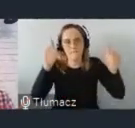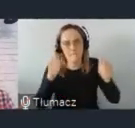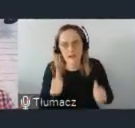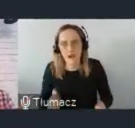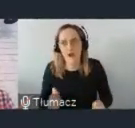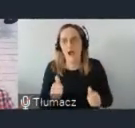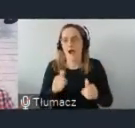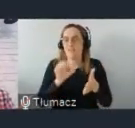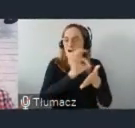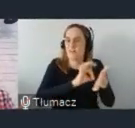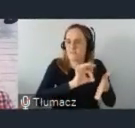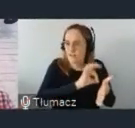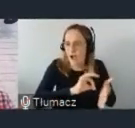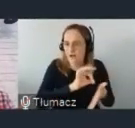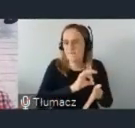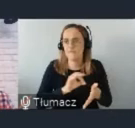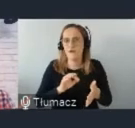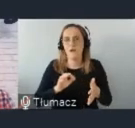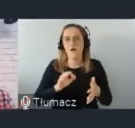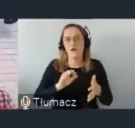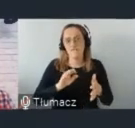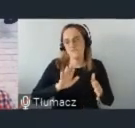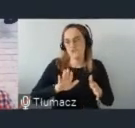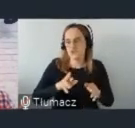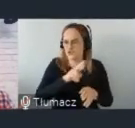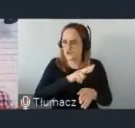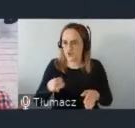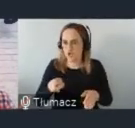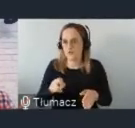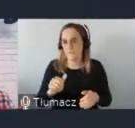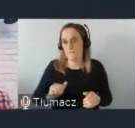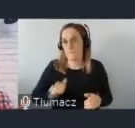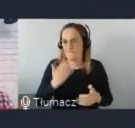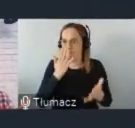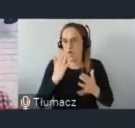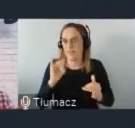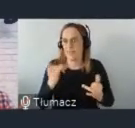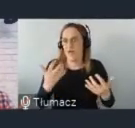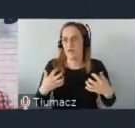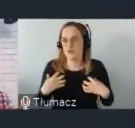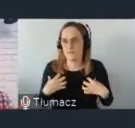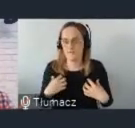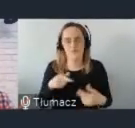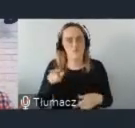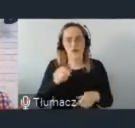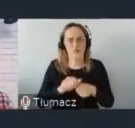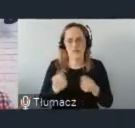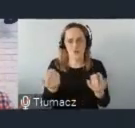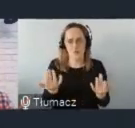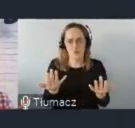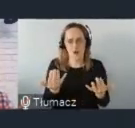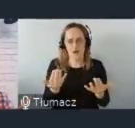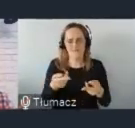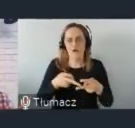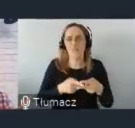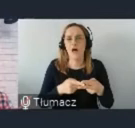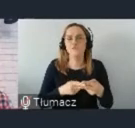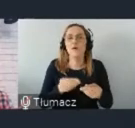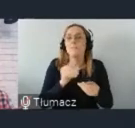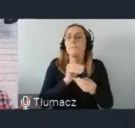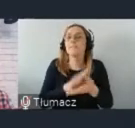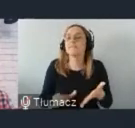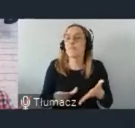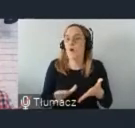grafiki, przedmioty ożyły. Powiem szczerze, nie jest łatwo na świecie znaleźć narzędzia, które są